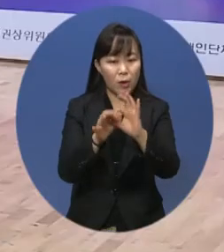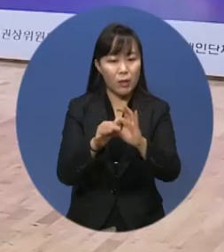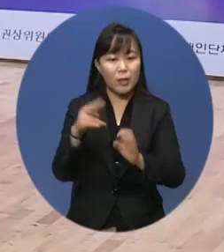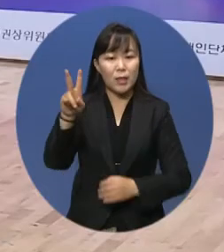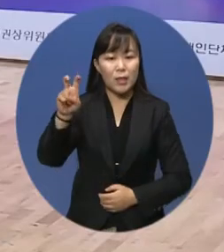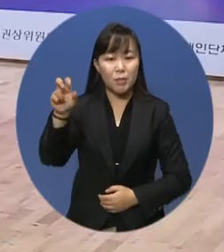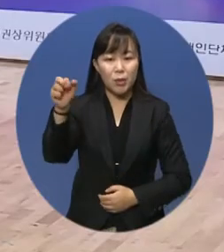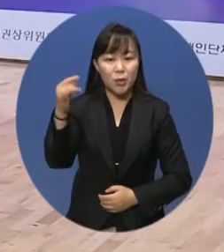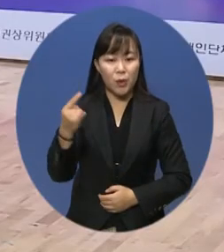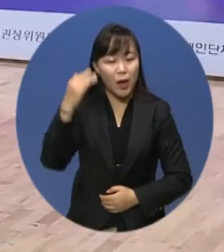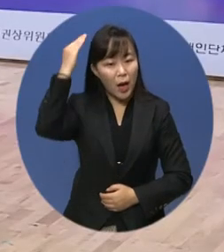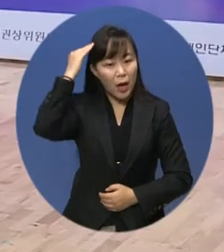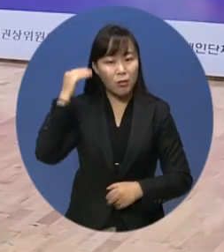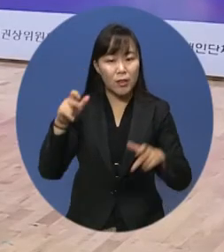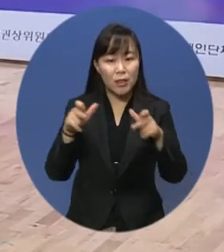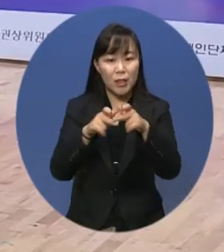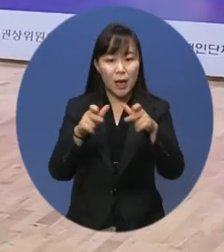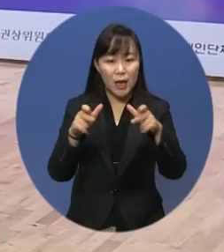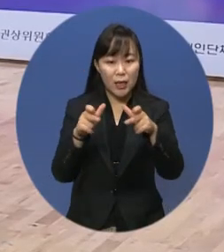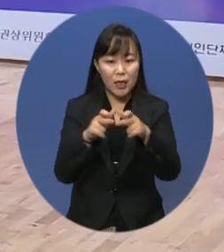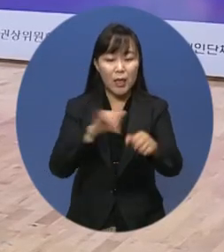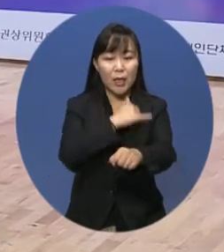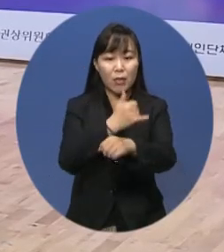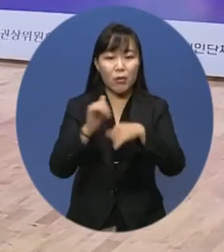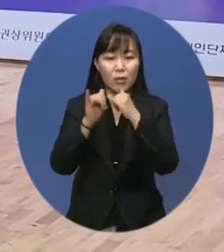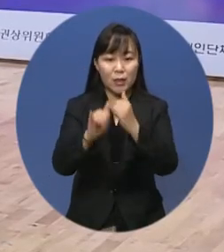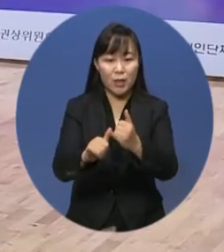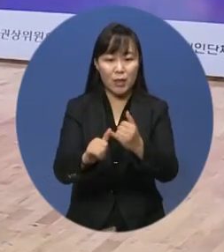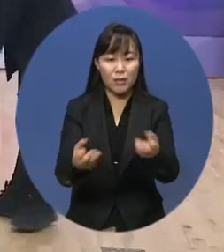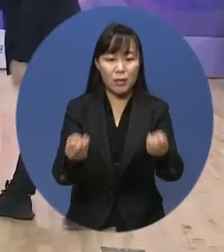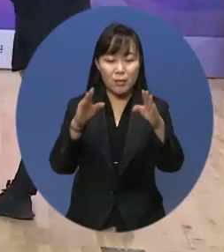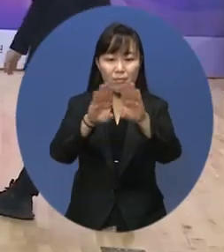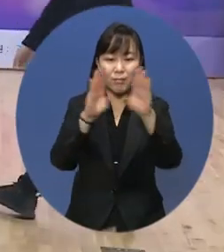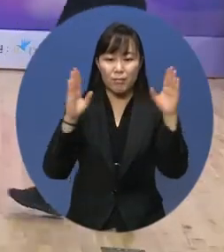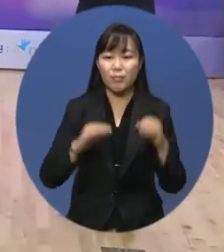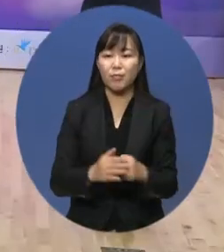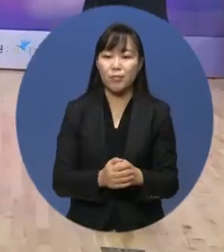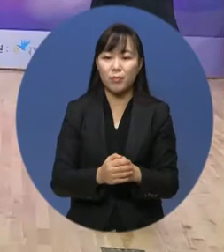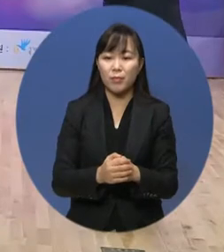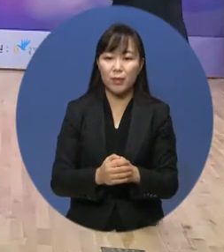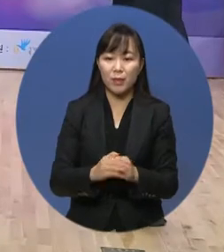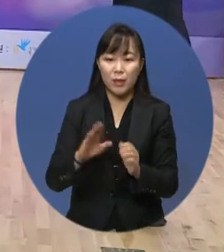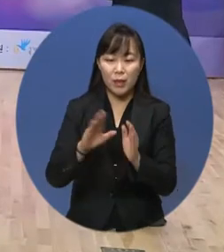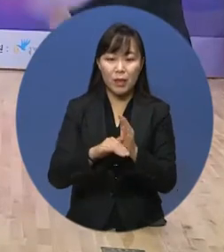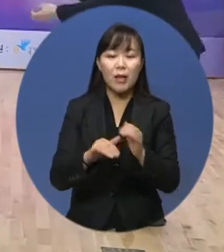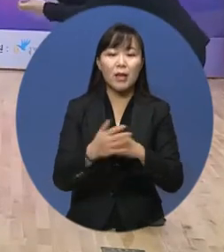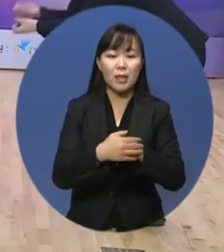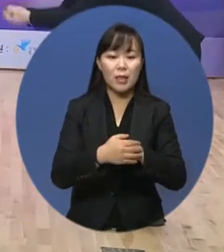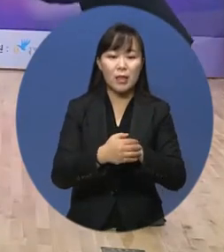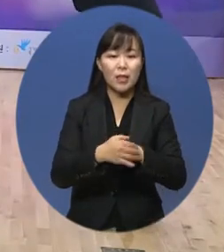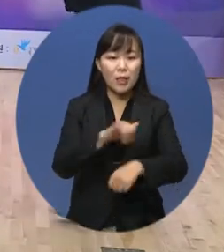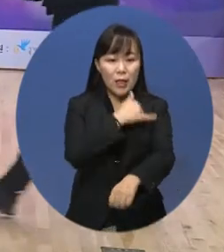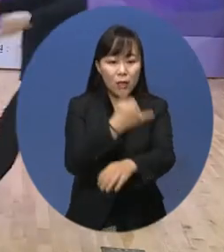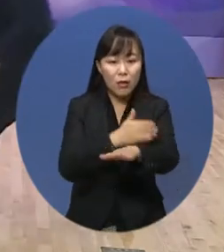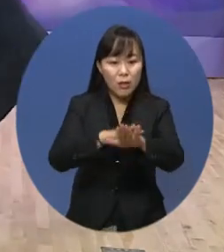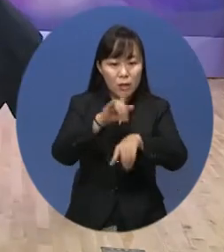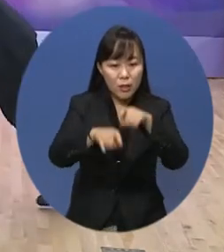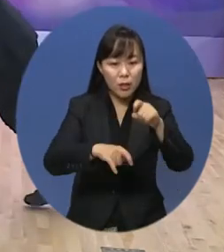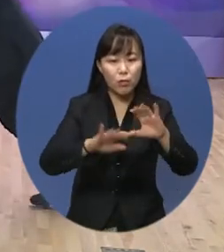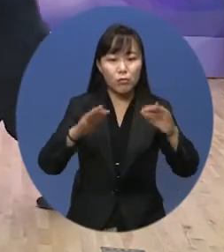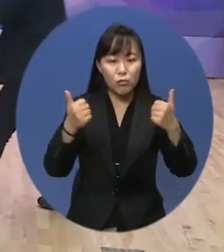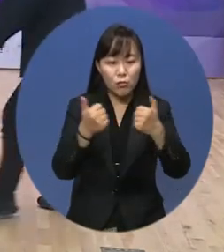제22회 한국장애인 인권상 시상식이 열렸습니다. 이번 시상식은 인권실천과